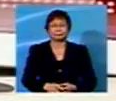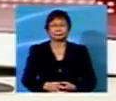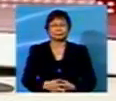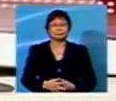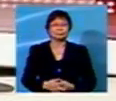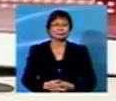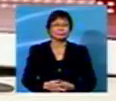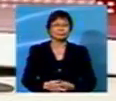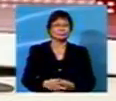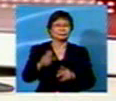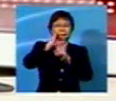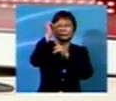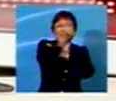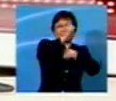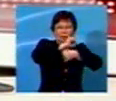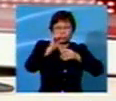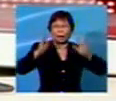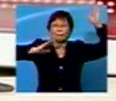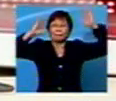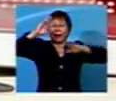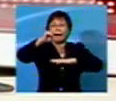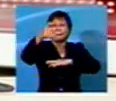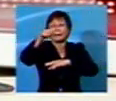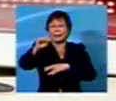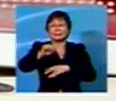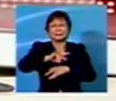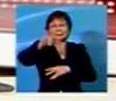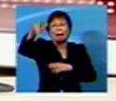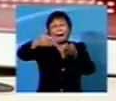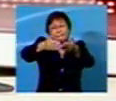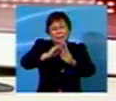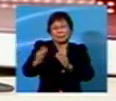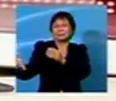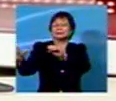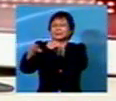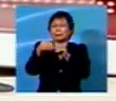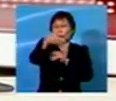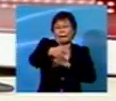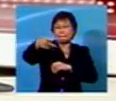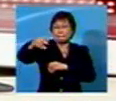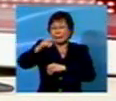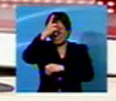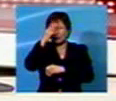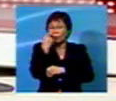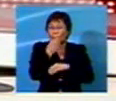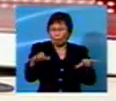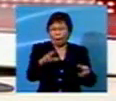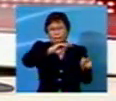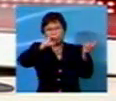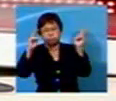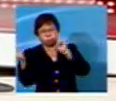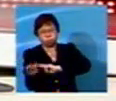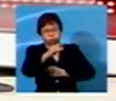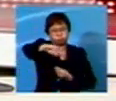kdnk kesatuan sekerja Malaysian Airlines m masu meminta campur tangan Perdana Menteri Datuk Seri Najib melakukan perubahan